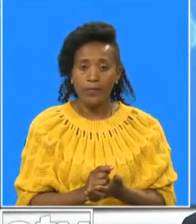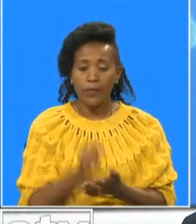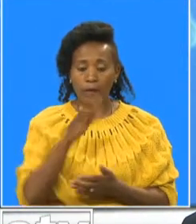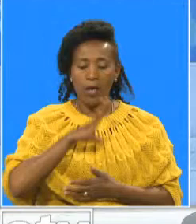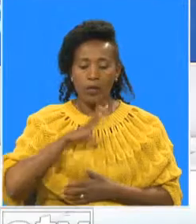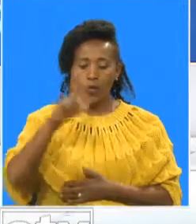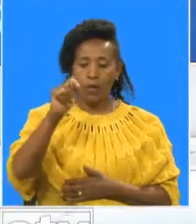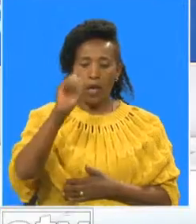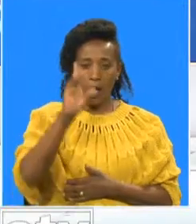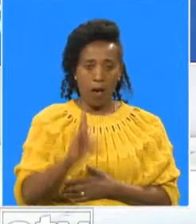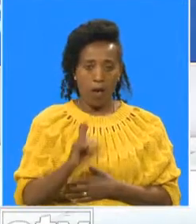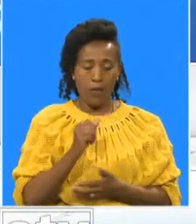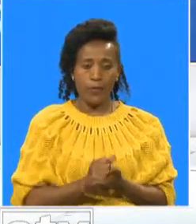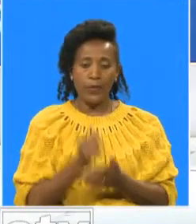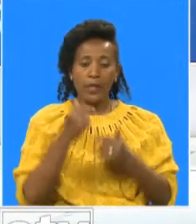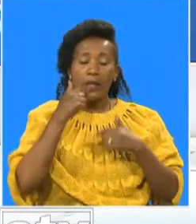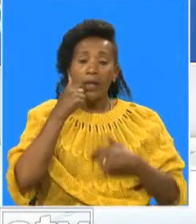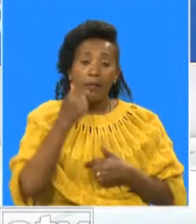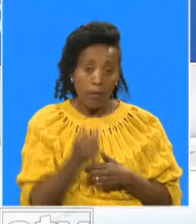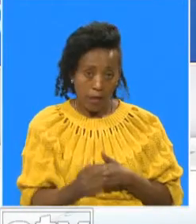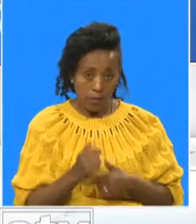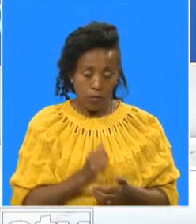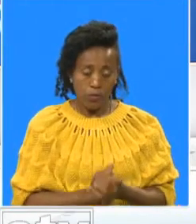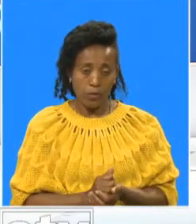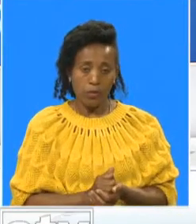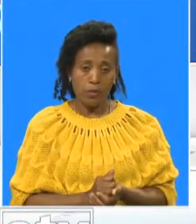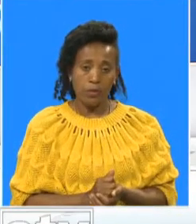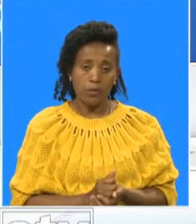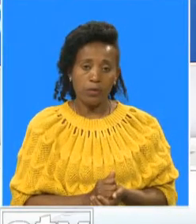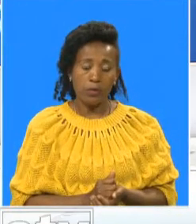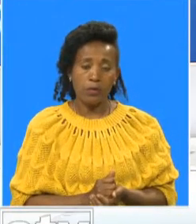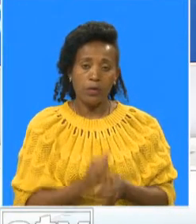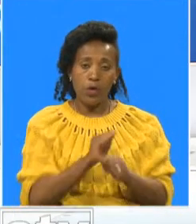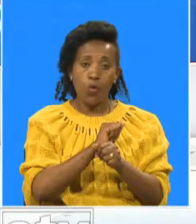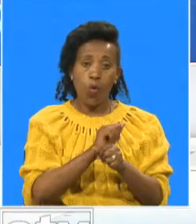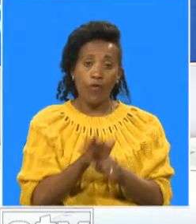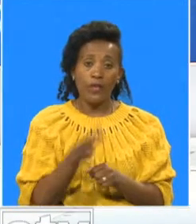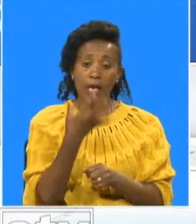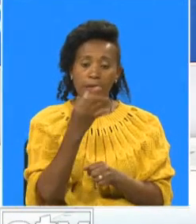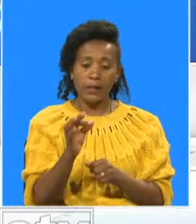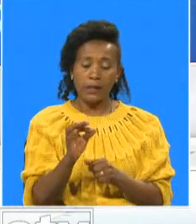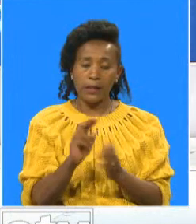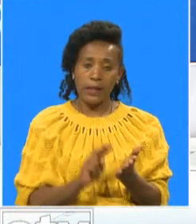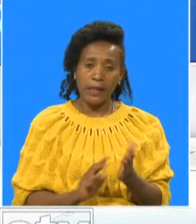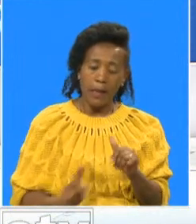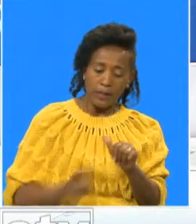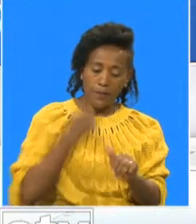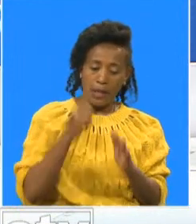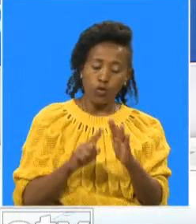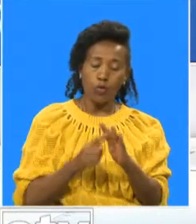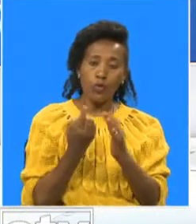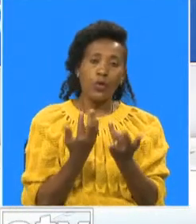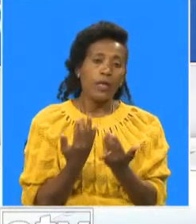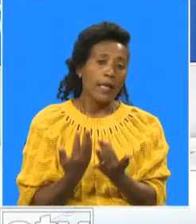አቶ ተካ እንዳሉት ያው ኮቪድ-19 እንግዲህ ከመነሻ ጀምሮ